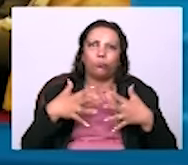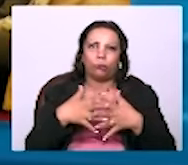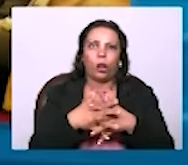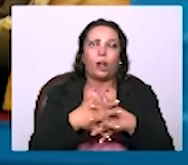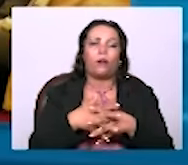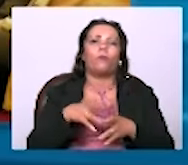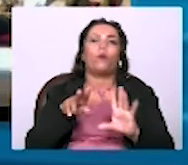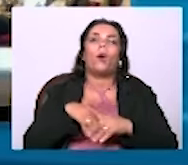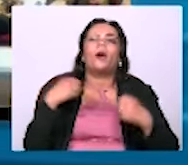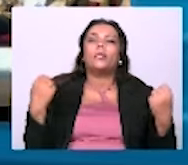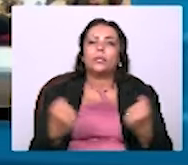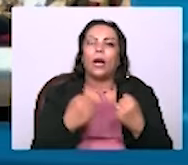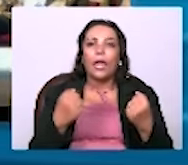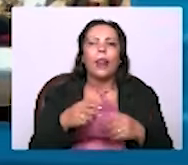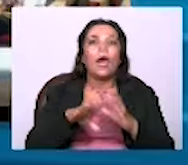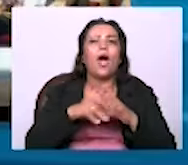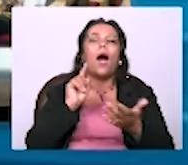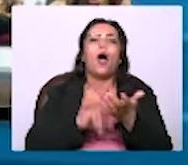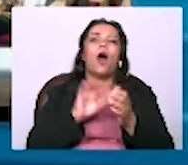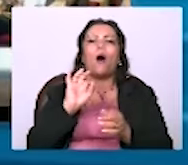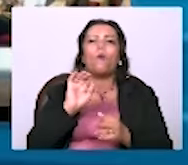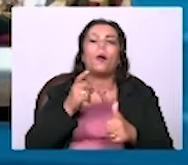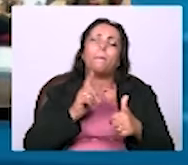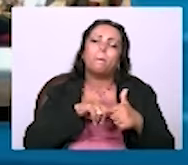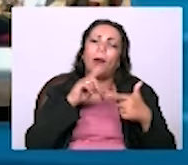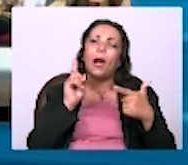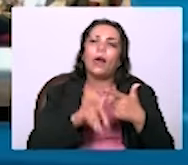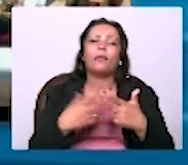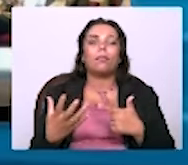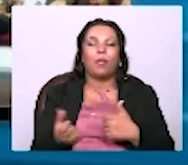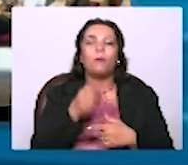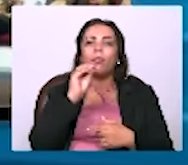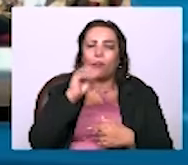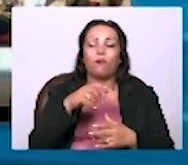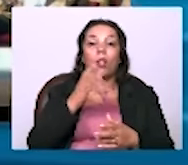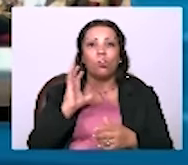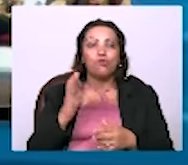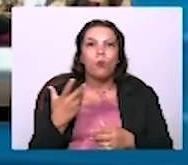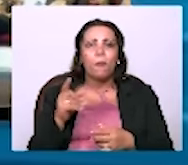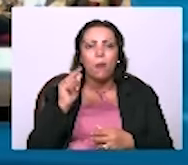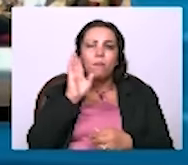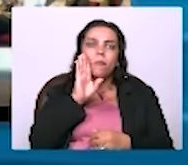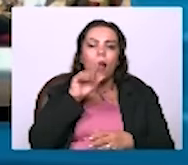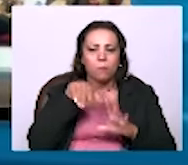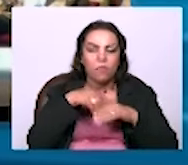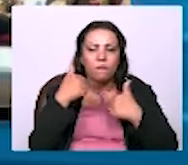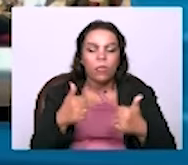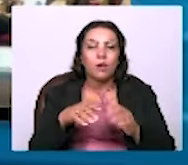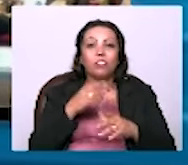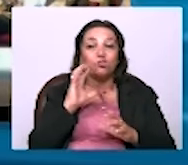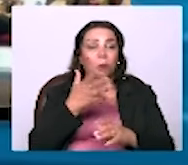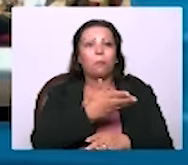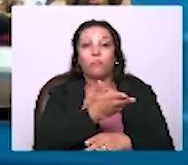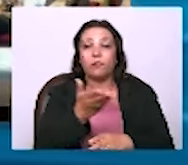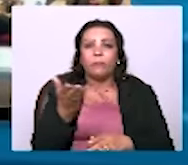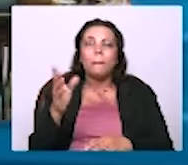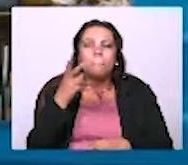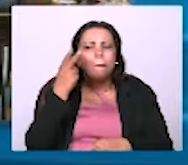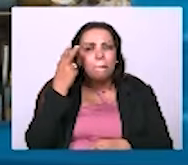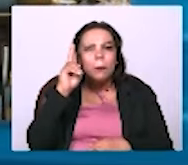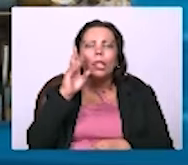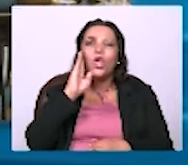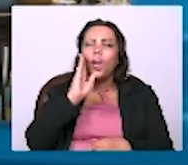فتاه دايما ياتي قبل التمكين دي اللي دايما احنا بنقوله يعني لازم يبقى الشباب ده مؤهل القضيه مش قضيه وجود شباب لكن